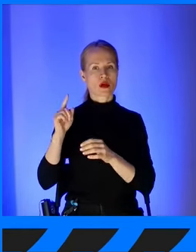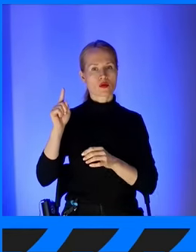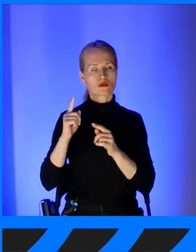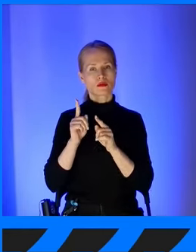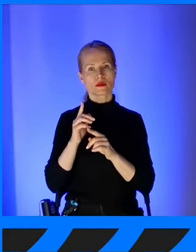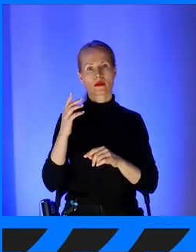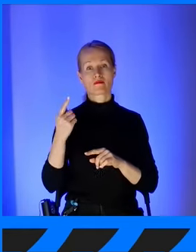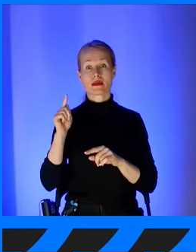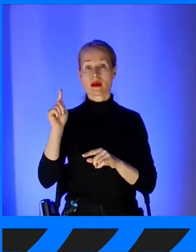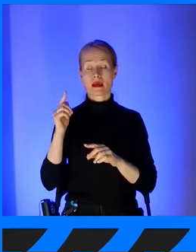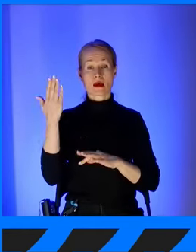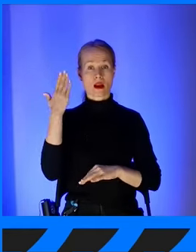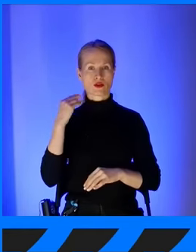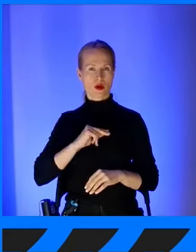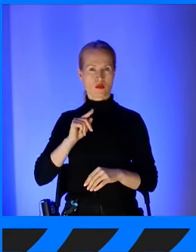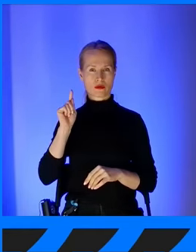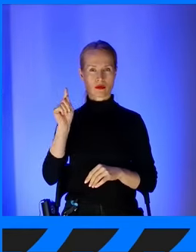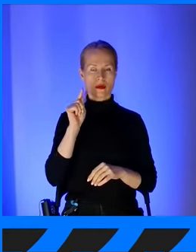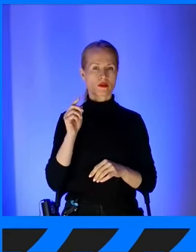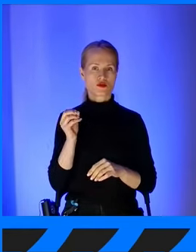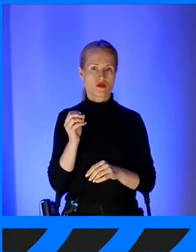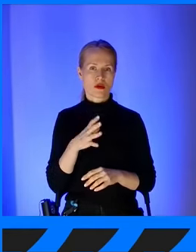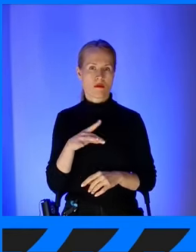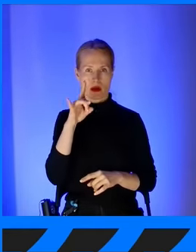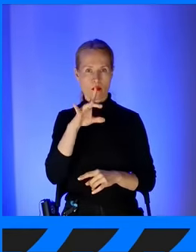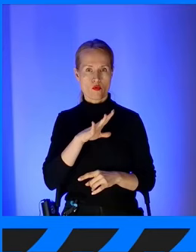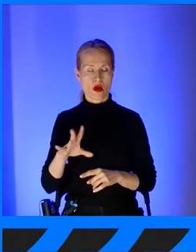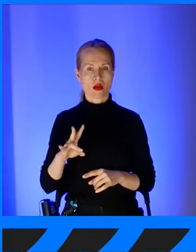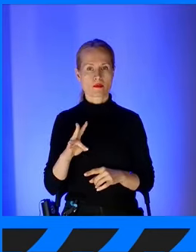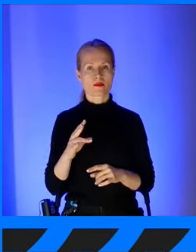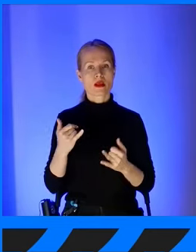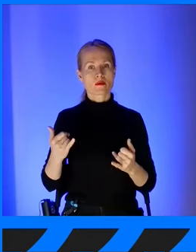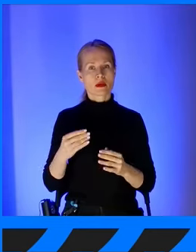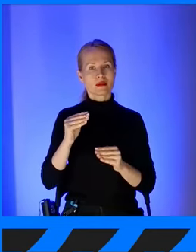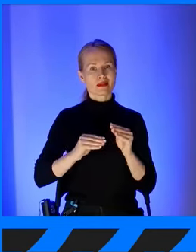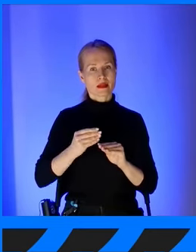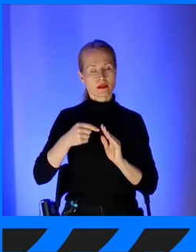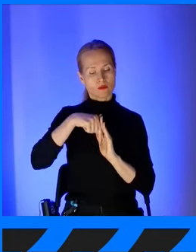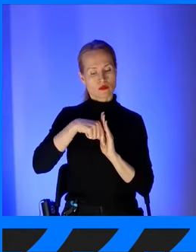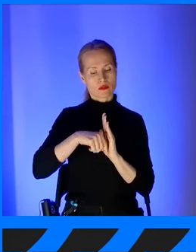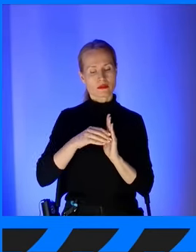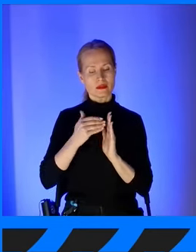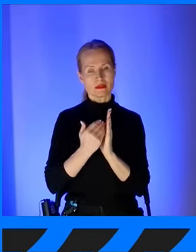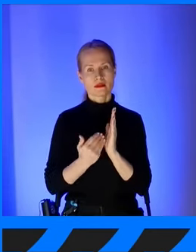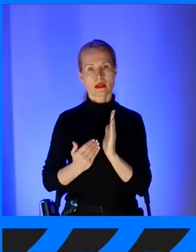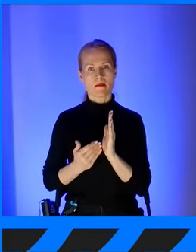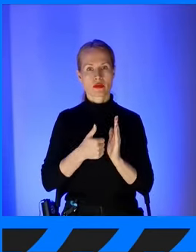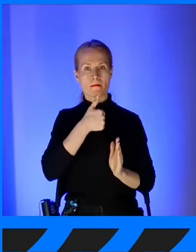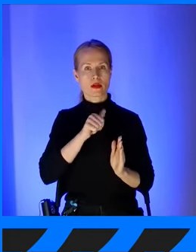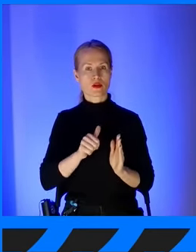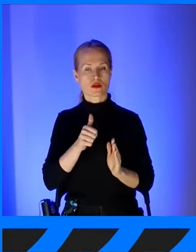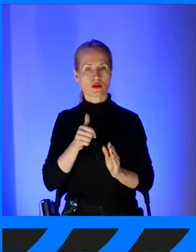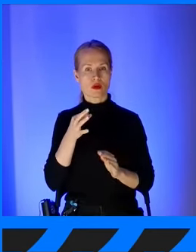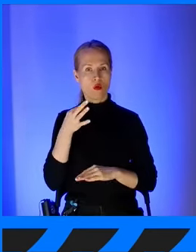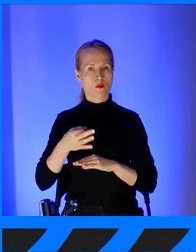были такими популярными и сейчас при создании внутренней системы этот эмпирический опыт помогает решать эти задачи